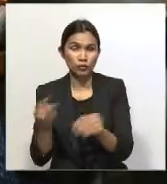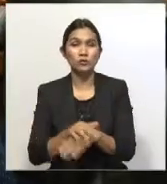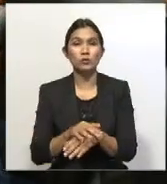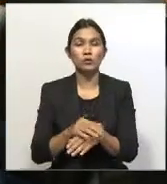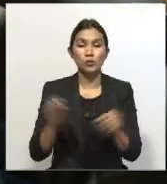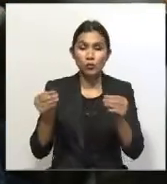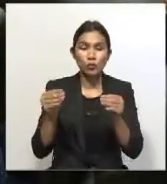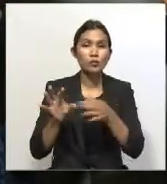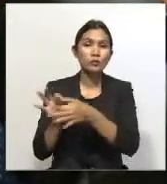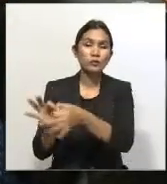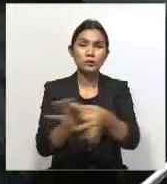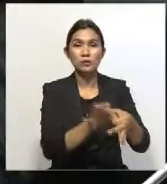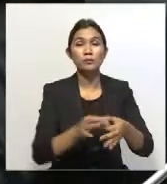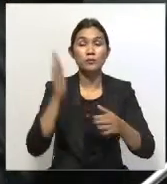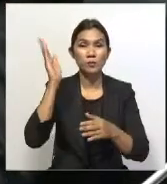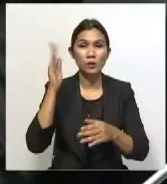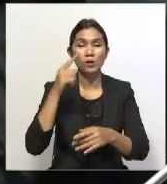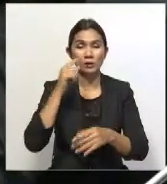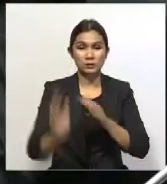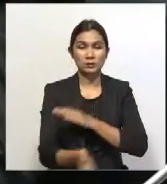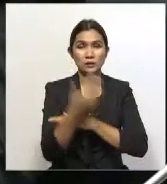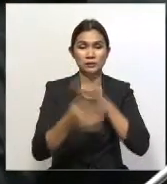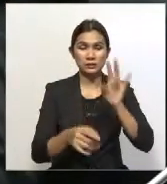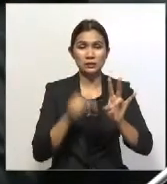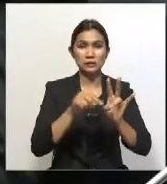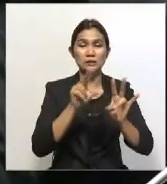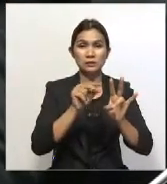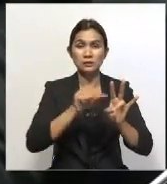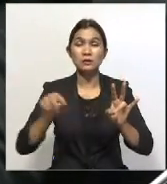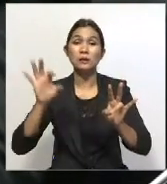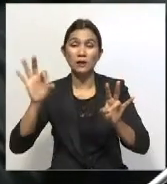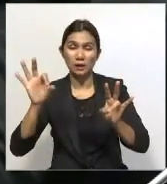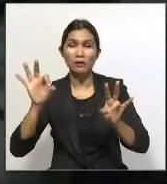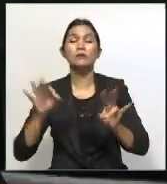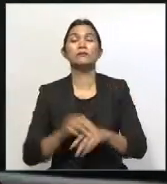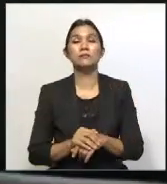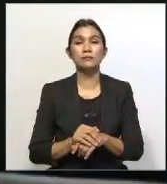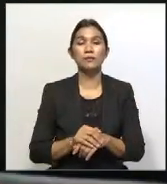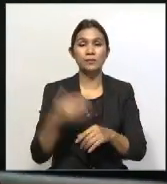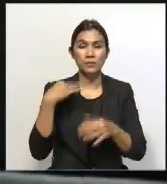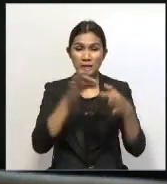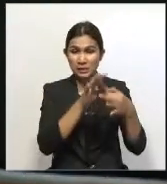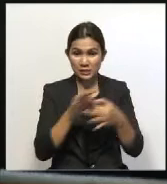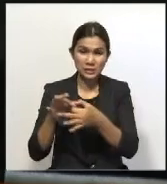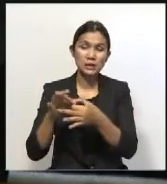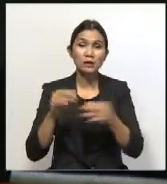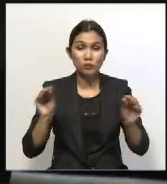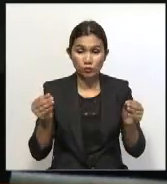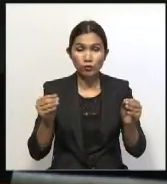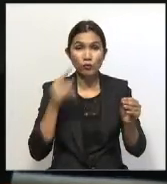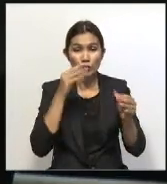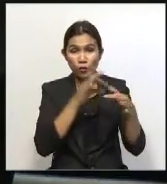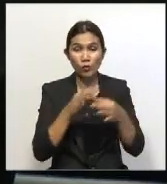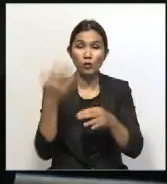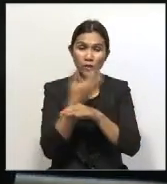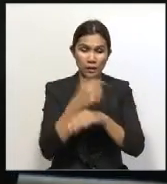ยแล้วก็วิทยุในเครือกรมประชาสัมพันธ์เป็นเวลา7:30 น.ถึง9:00 น.นะคะโดยจะมีการเชื่อมสัญญาณการออกอากาศมาจ